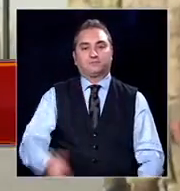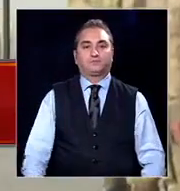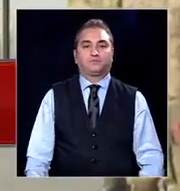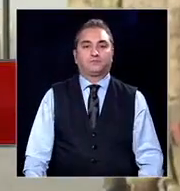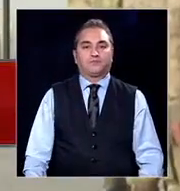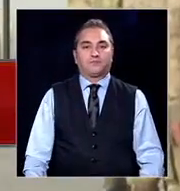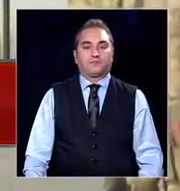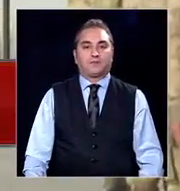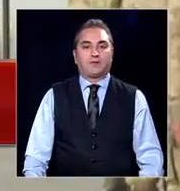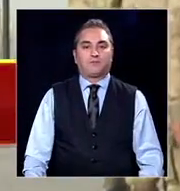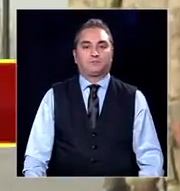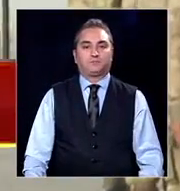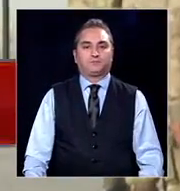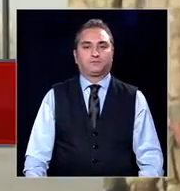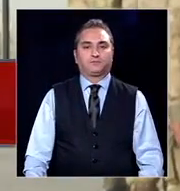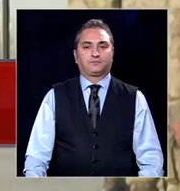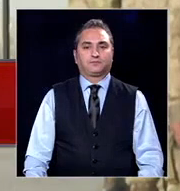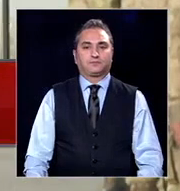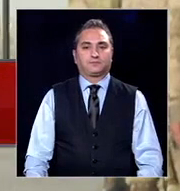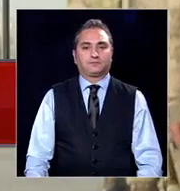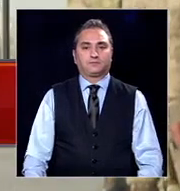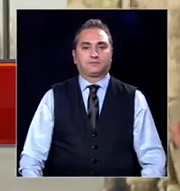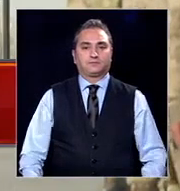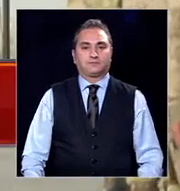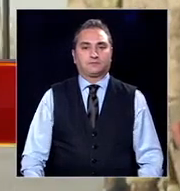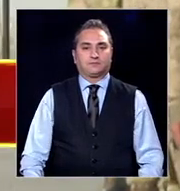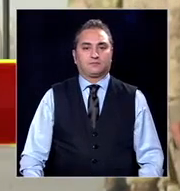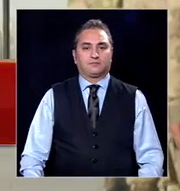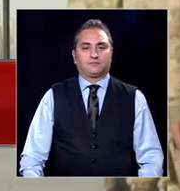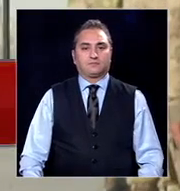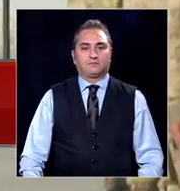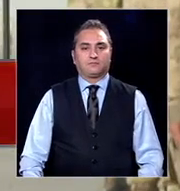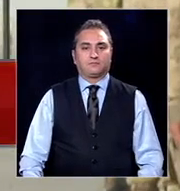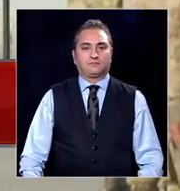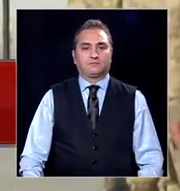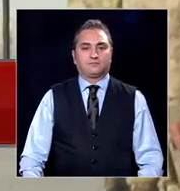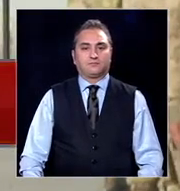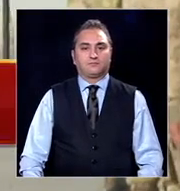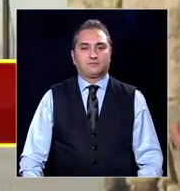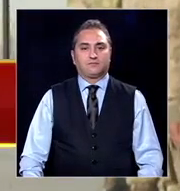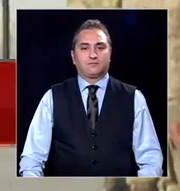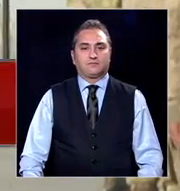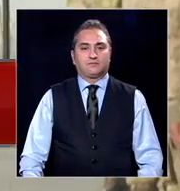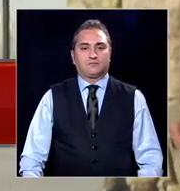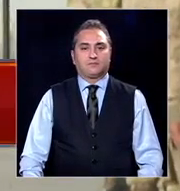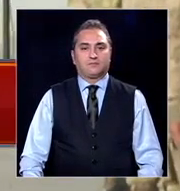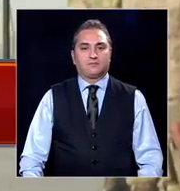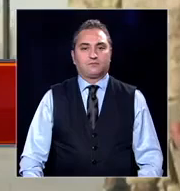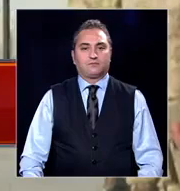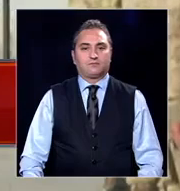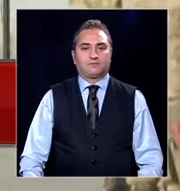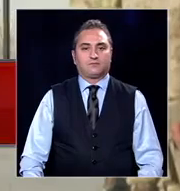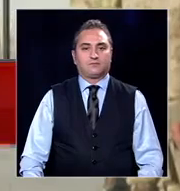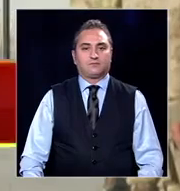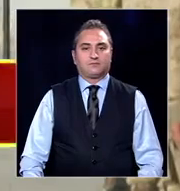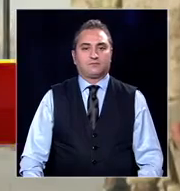15 Temmuz'da bunu başaramadılar. Gezi'de bunu başaramadılar. Bilmeliler. Biz bu coğrafyanın ve dünyanın en güçlü